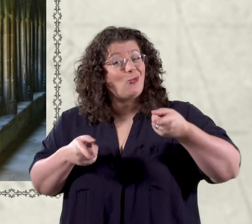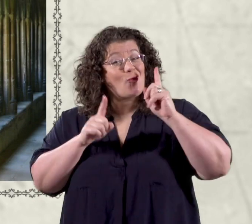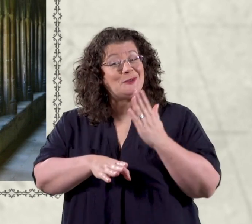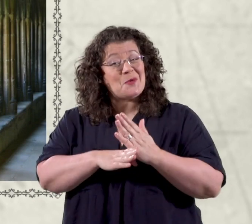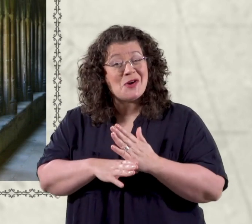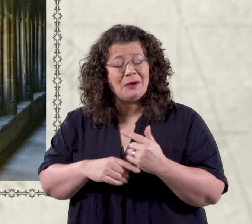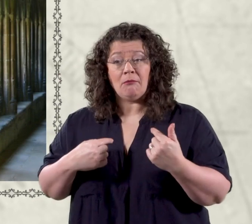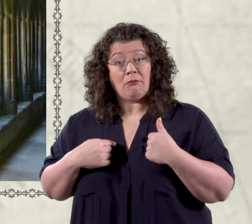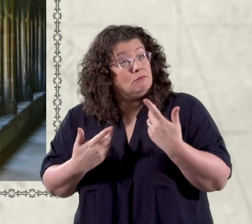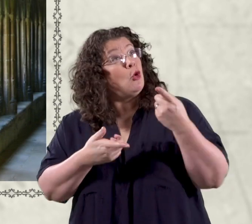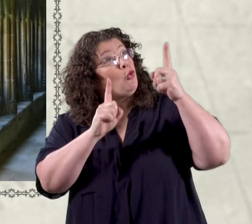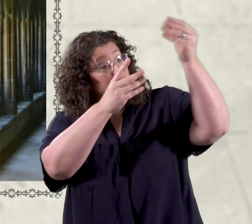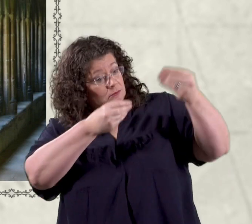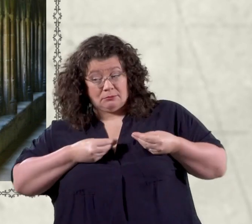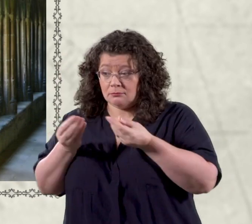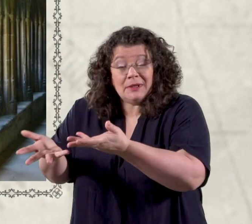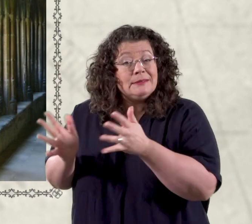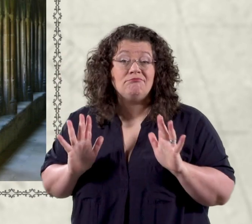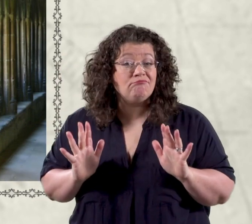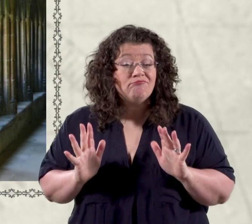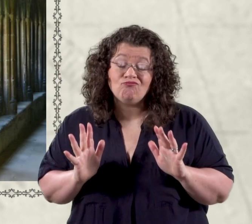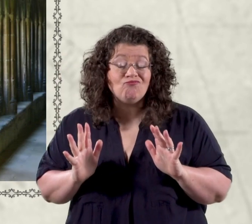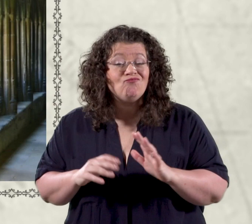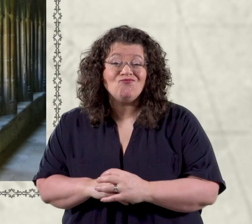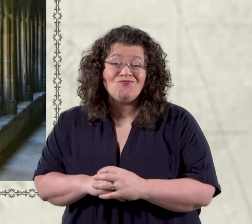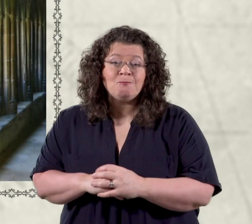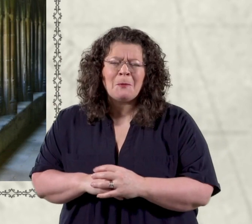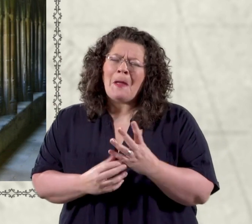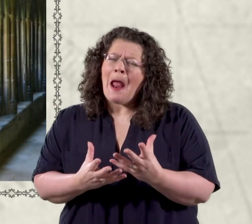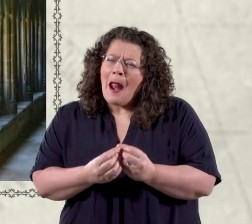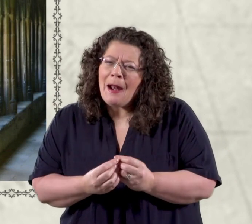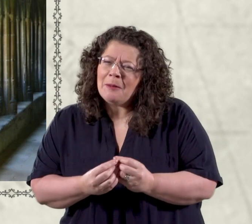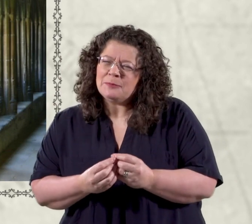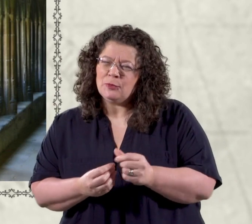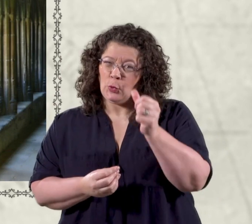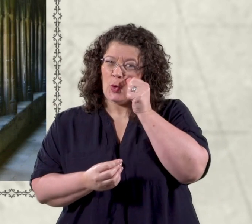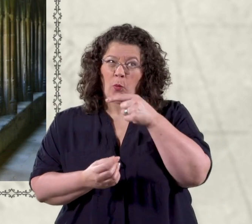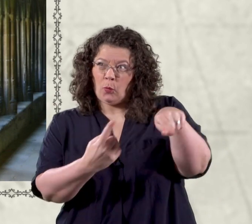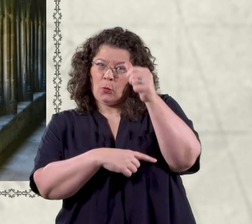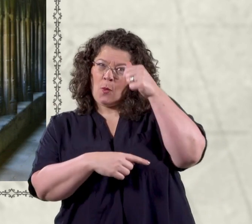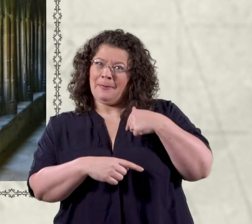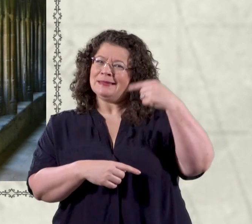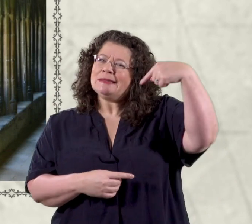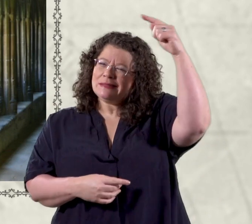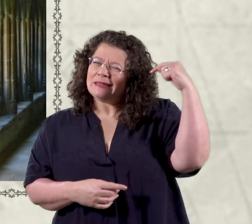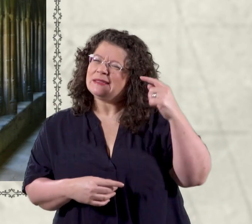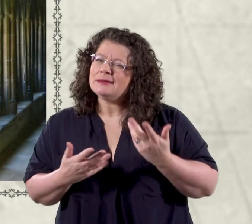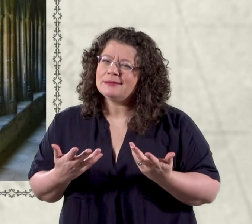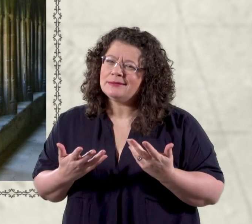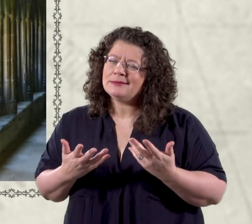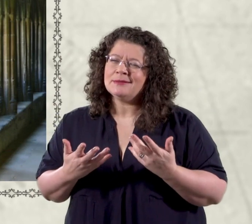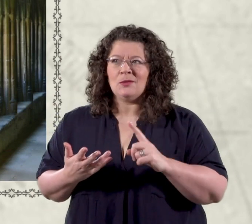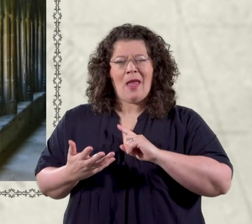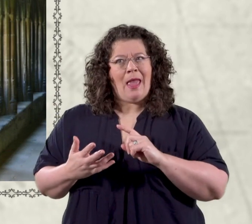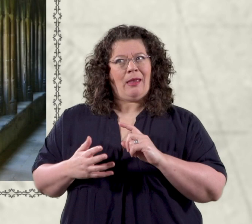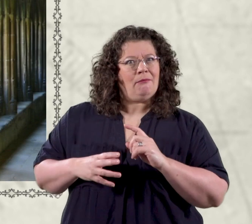oedd y diolch. Dim ond ei negesydd ar y ddeiar oeddwn i. Ond mae'n handi os da chi am gael eich cydnabod fel sant,